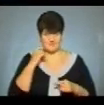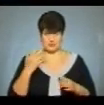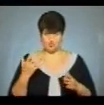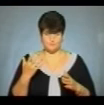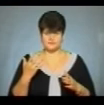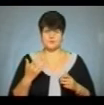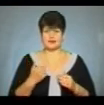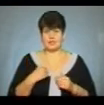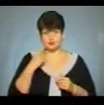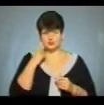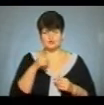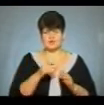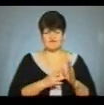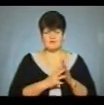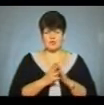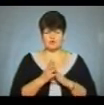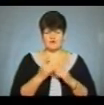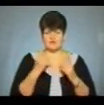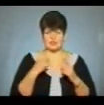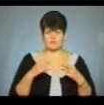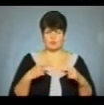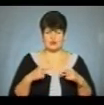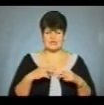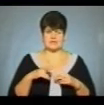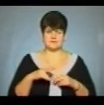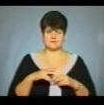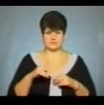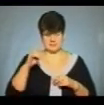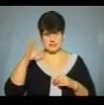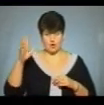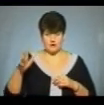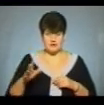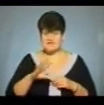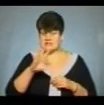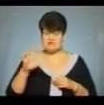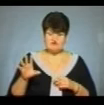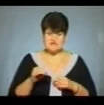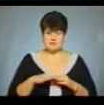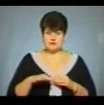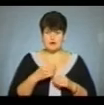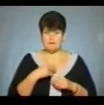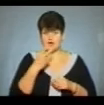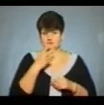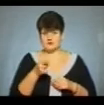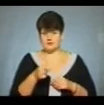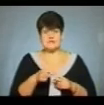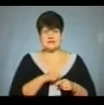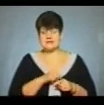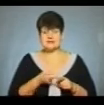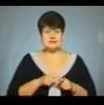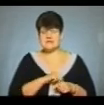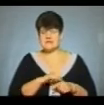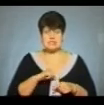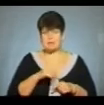І я думаю, що вони виростуть в великих футбольних зірок. Зі всіх майданчиків, що я бачив в Тернополі, мені здається, що це найкрасивіший